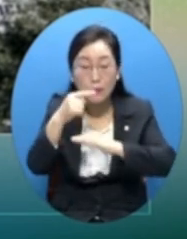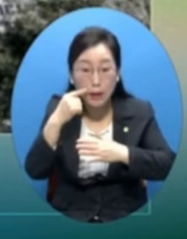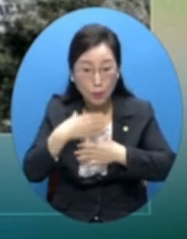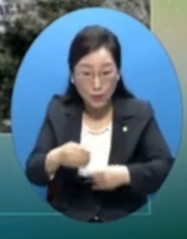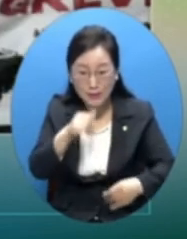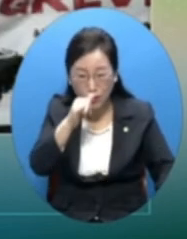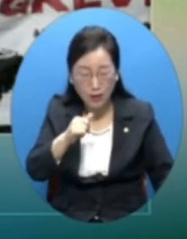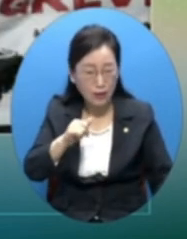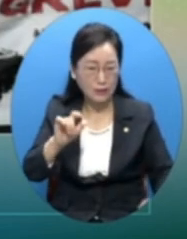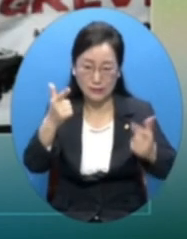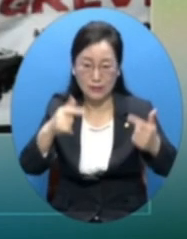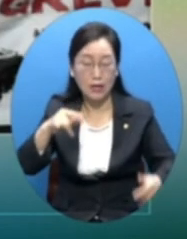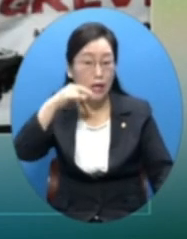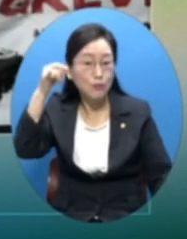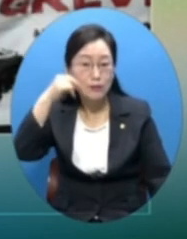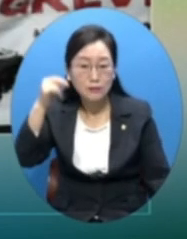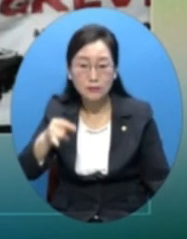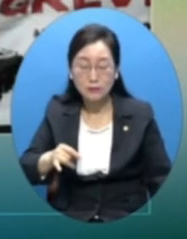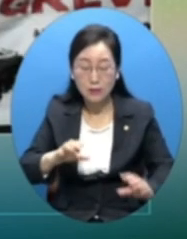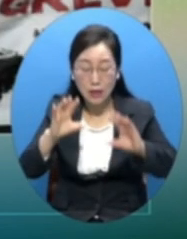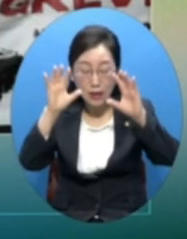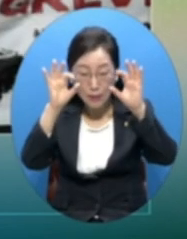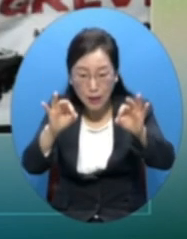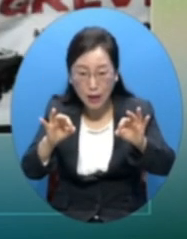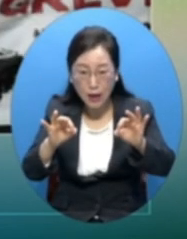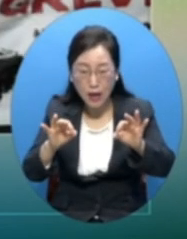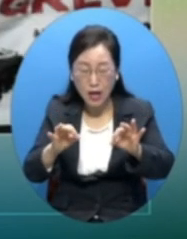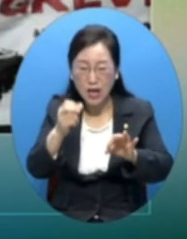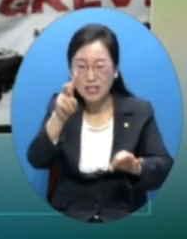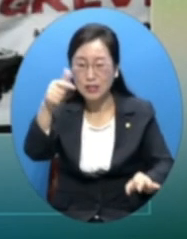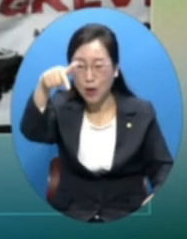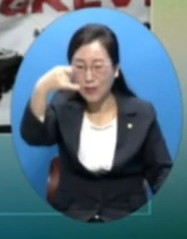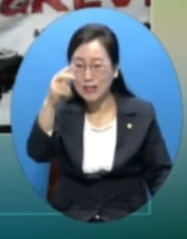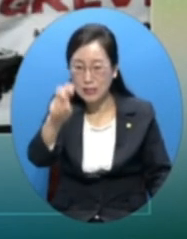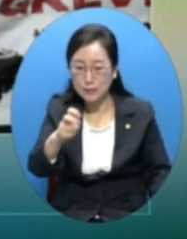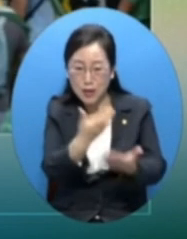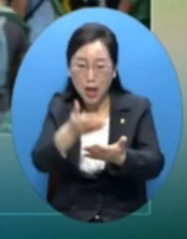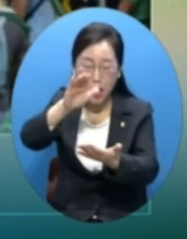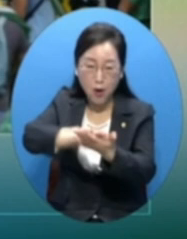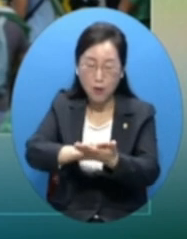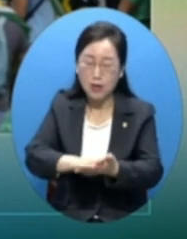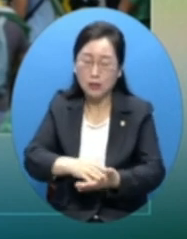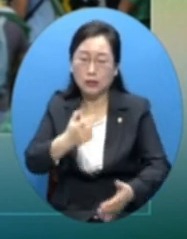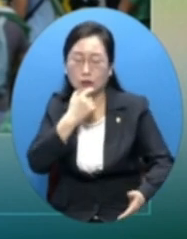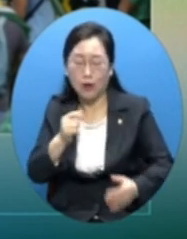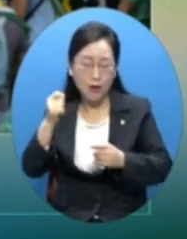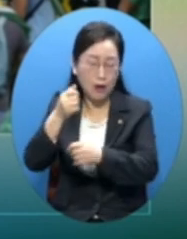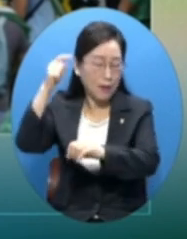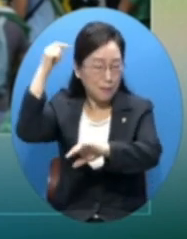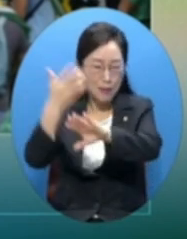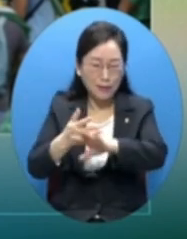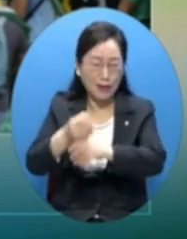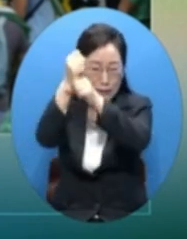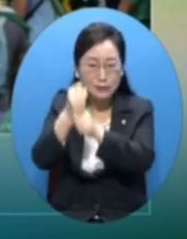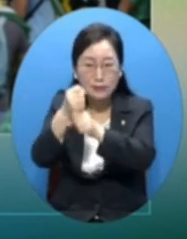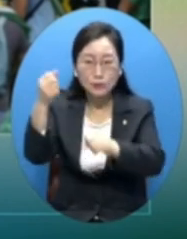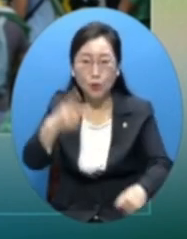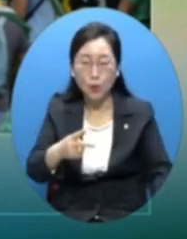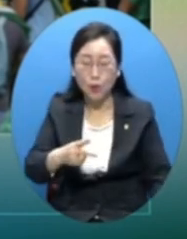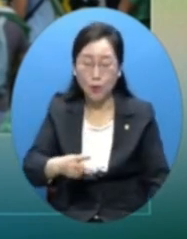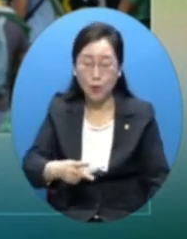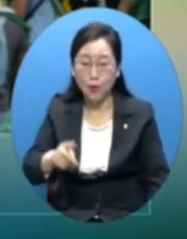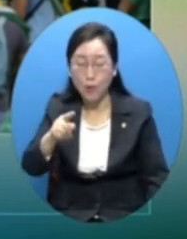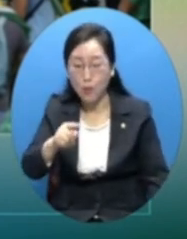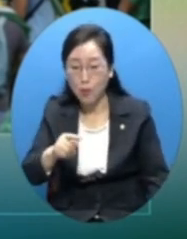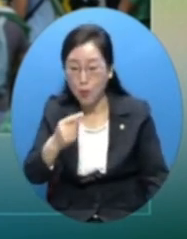연금 개혁을 반대한다고 해서 격렬한 시위를 벌이고 있고 브라질은 대선 결과 대통령이 새로 뽑혔는데